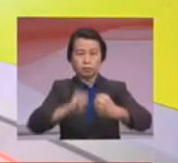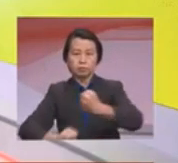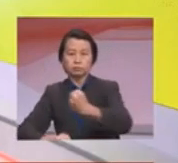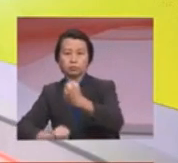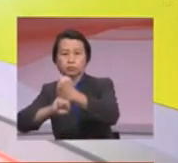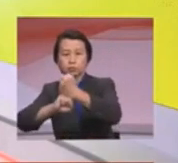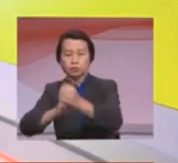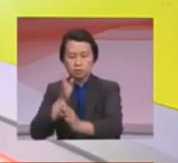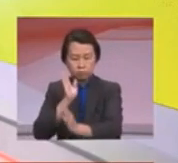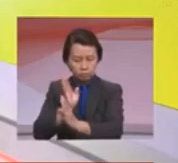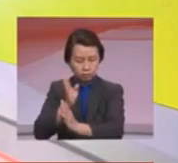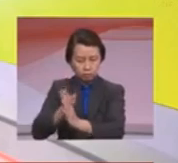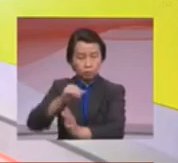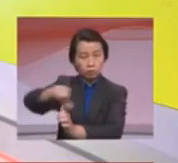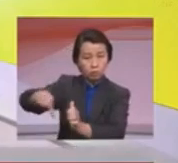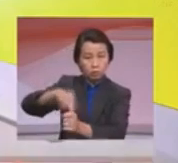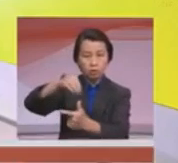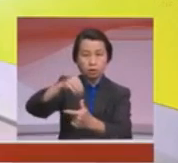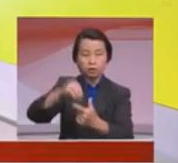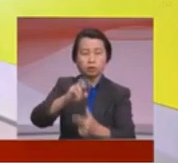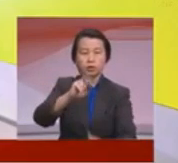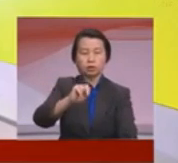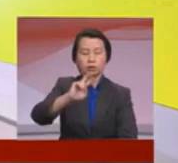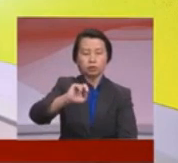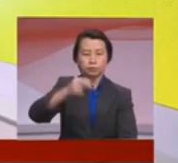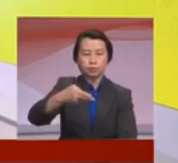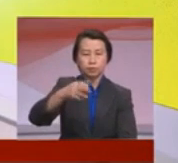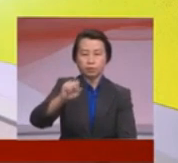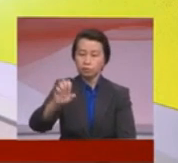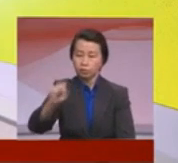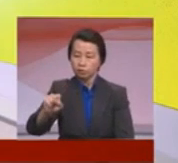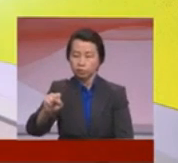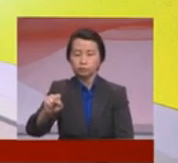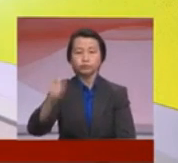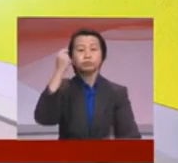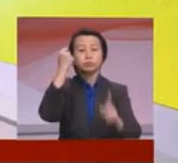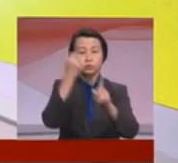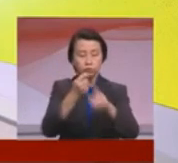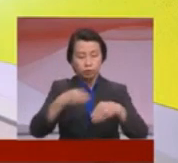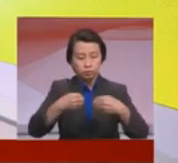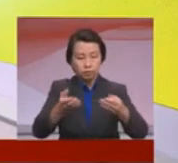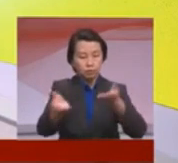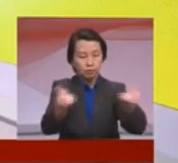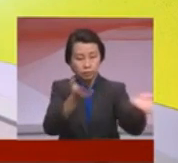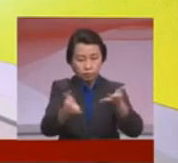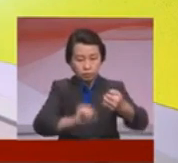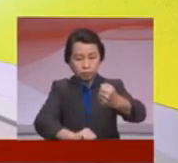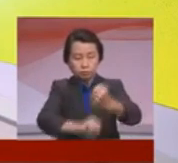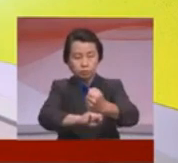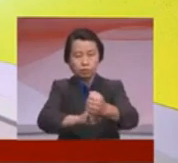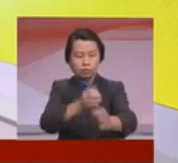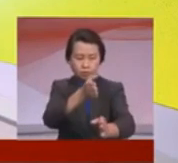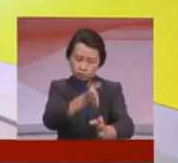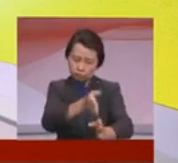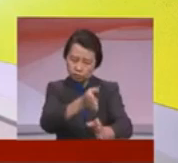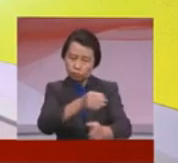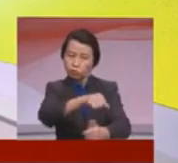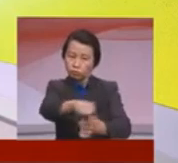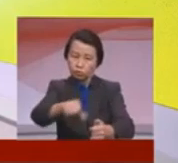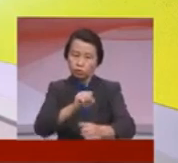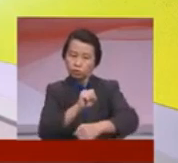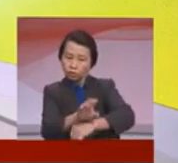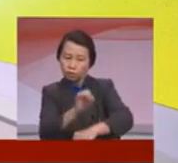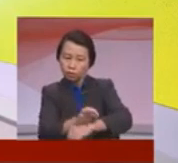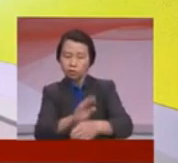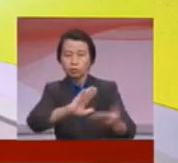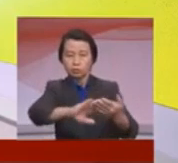sokongan psikososial atau MHPSS. Ia bertujuan memberi perkhidmatan sokongan psikososial dan kaunseling